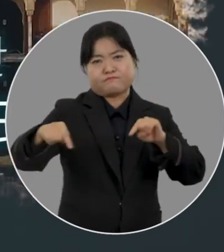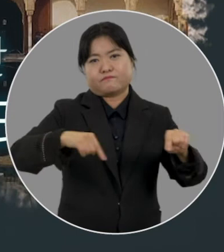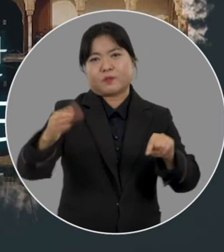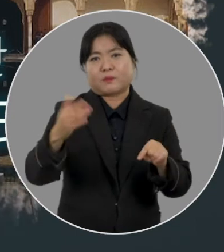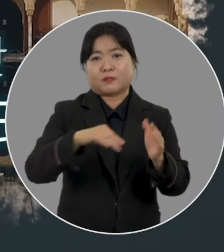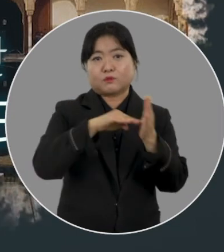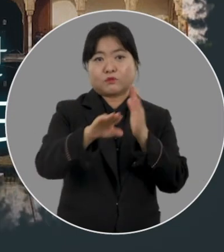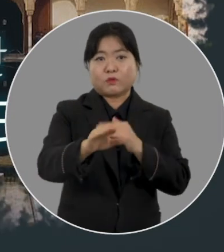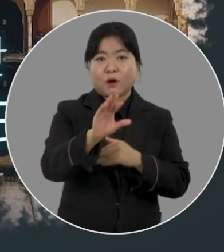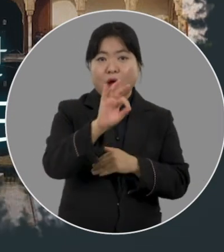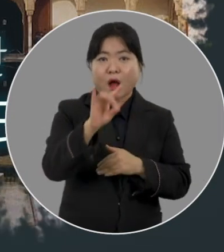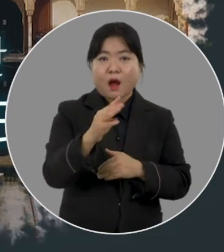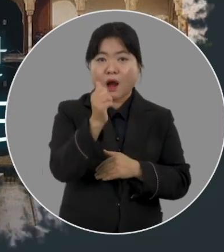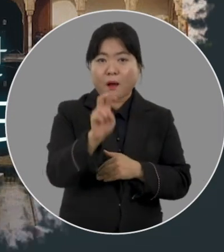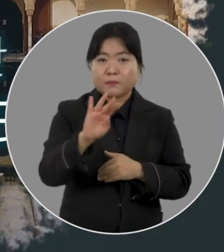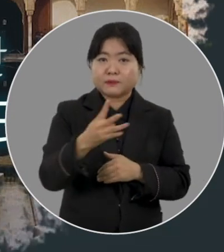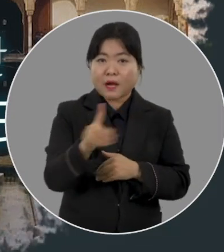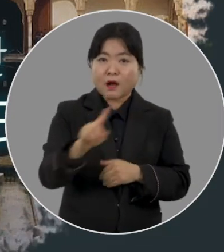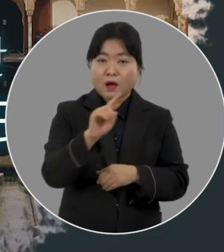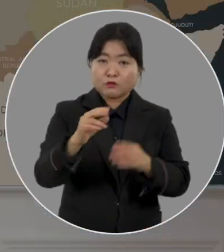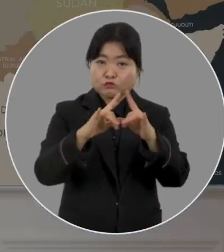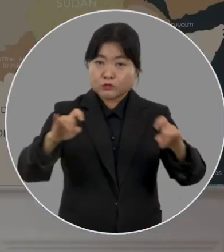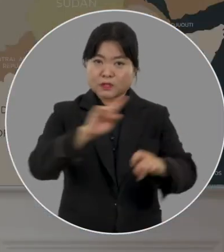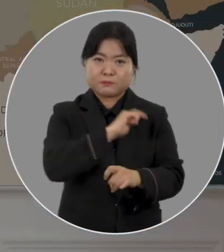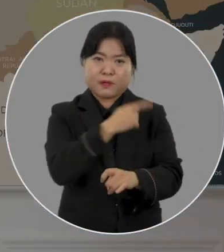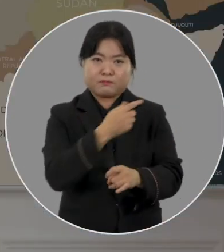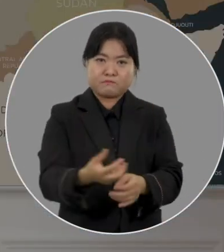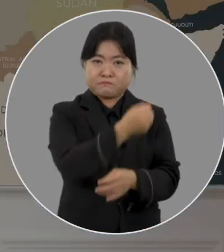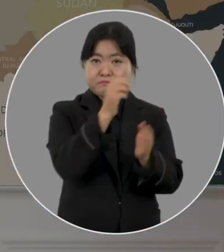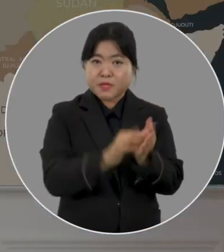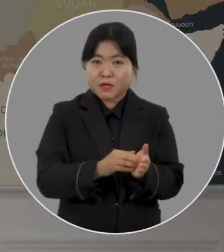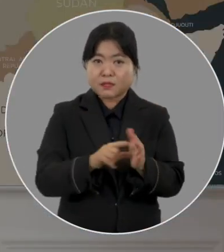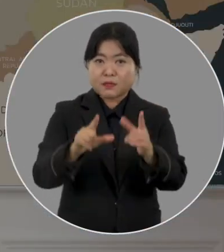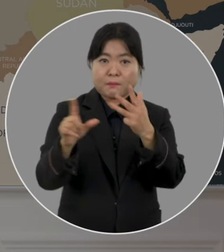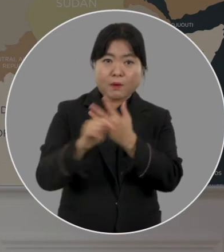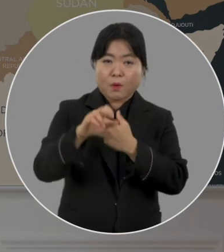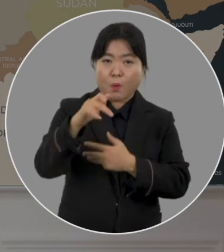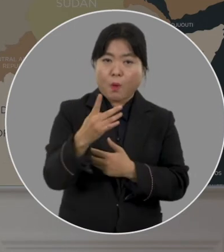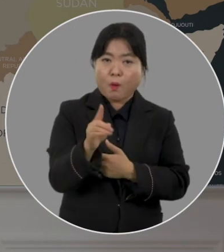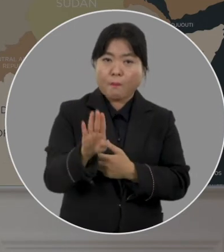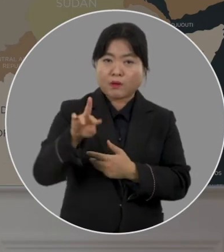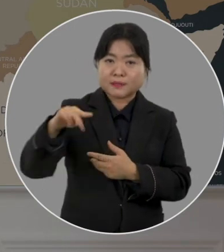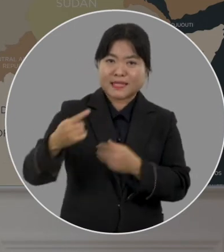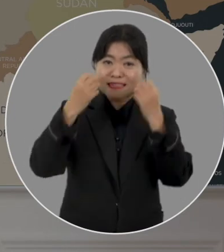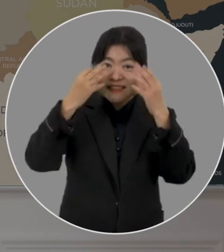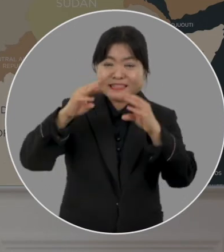아시는 알함브라 궁전이 스페인에 넘어가지 않습니까? 그리고 그해 8월 콜럼버스가 신대륙을 발견하게